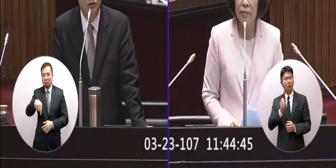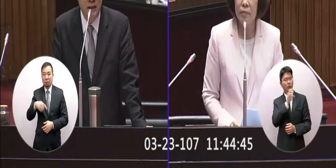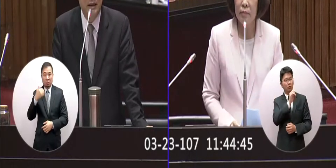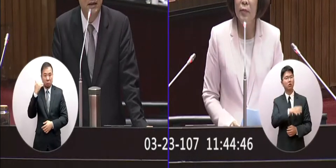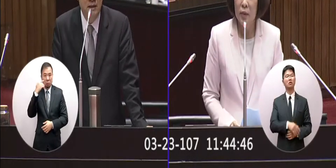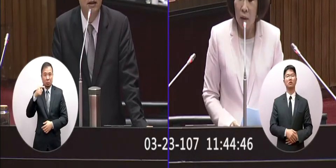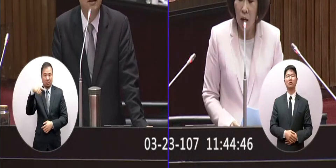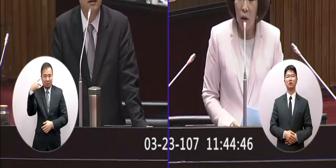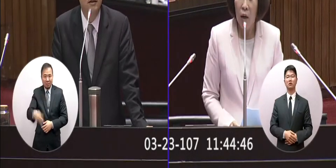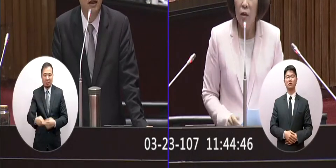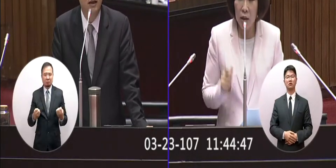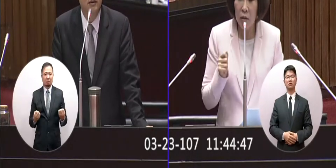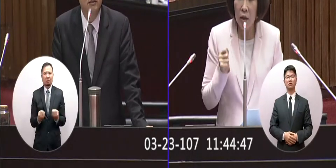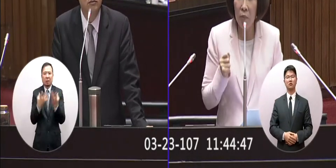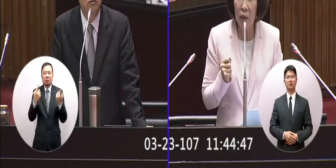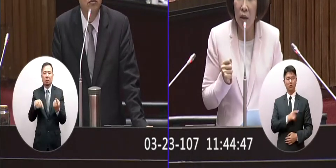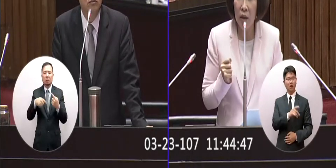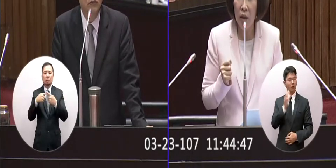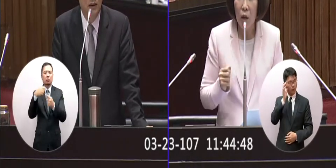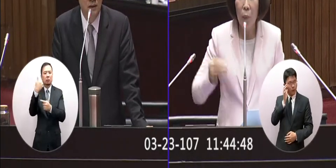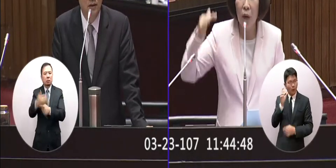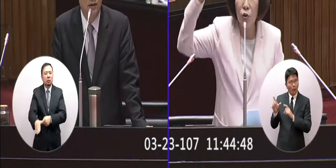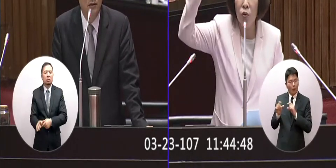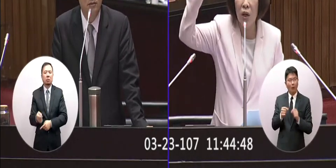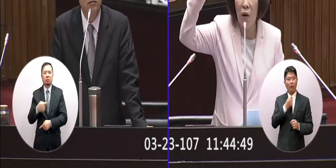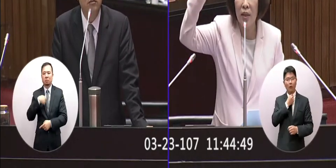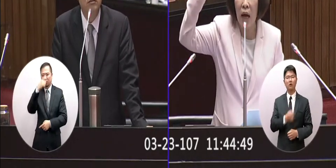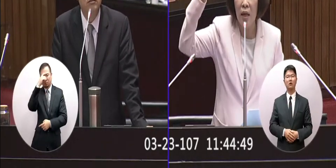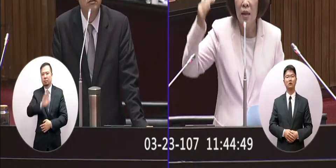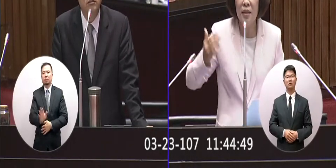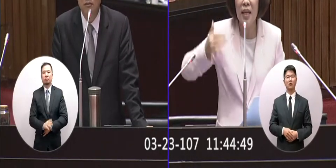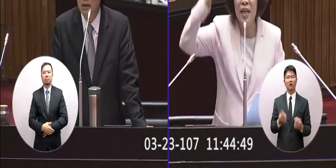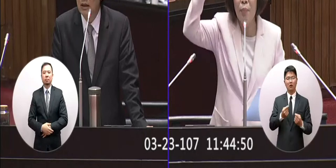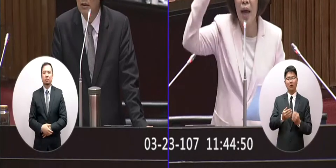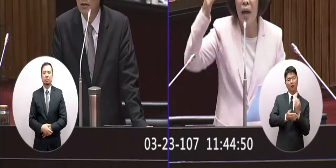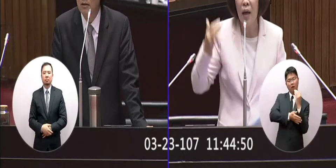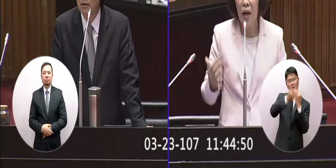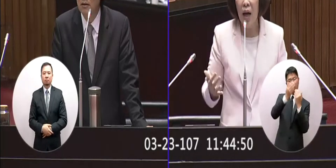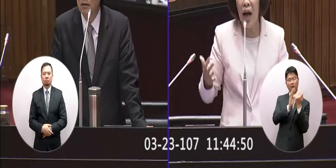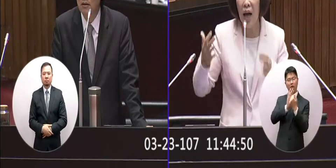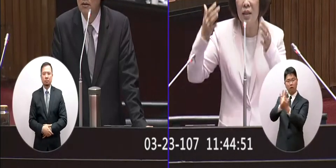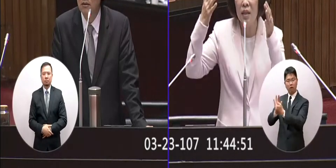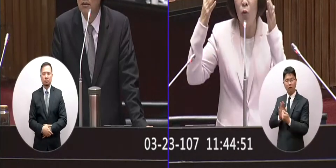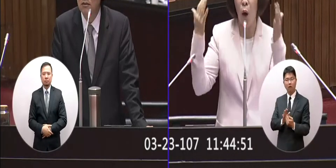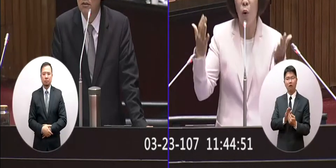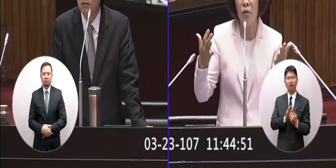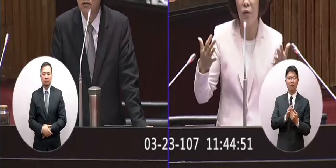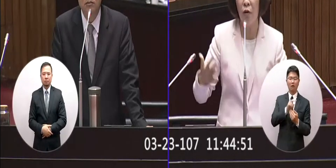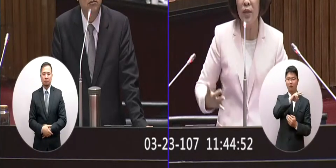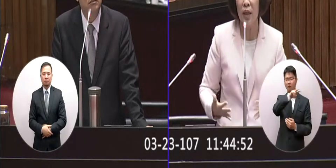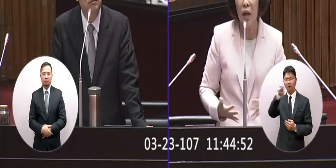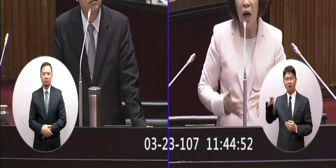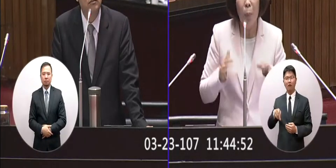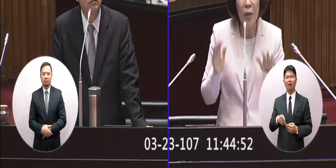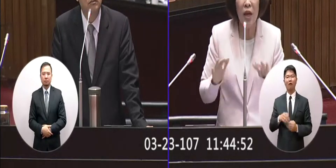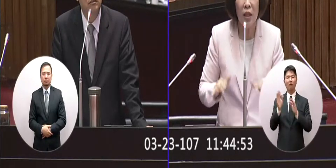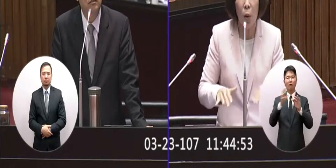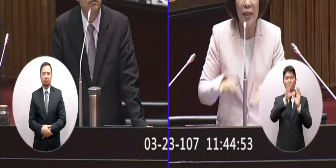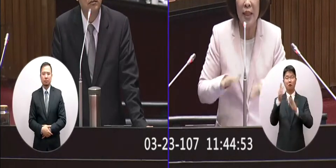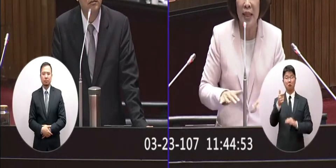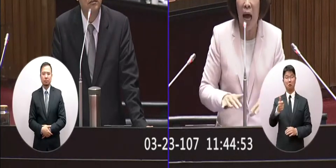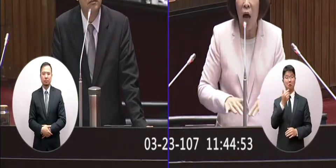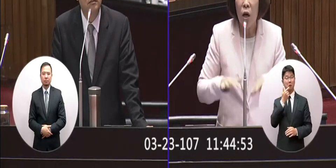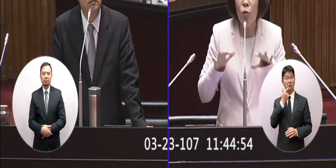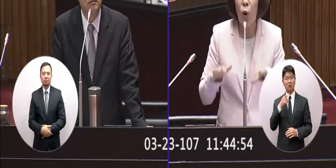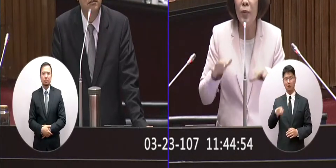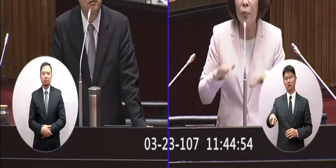校这种不幸的事情。 请听民意，不要筑了高墙，在上面看看这是广阔的风景，而不晓